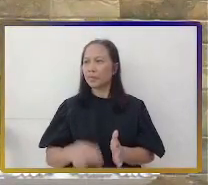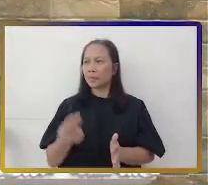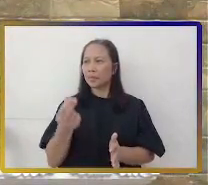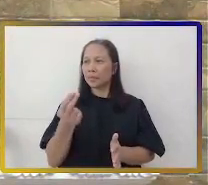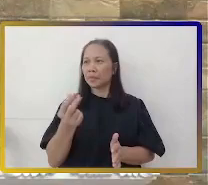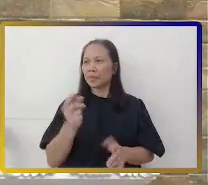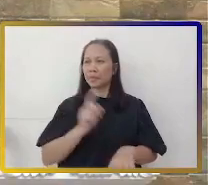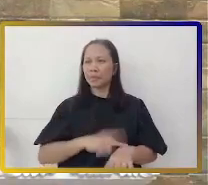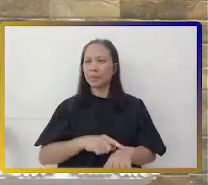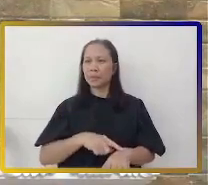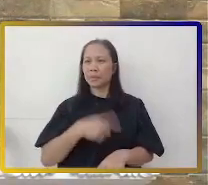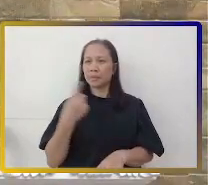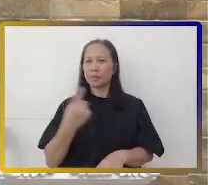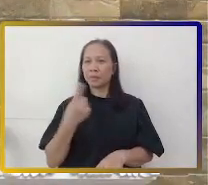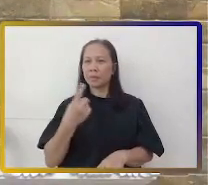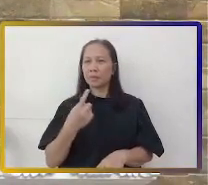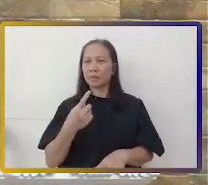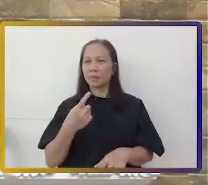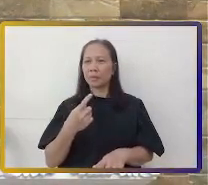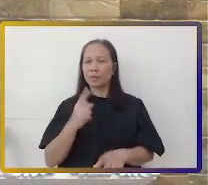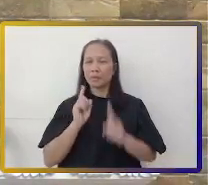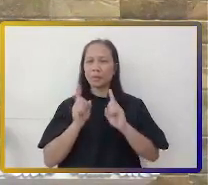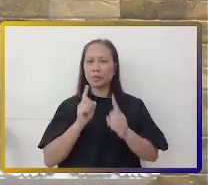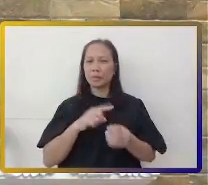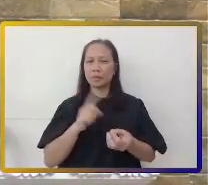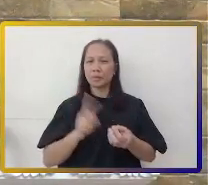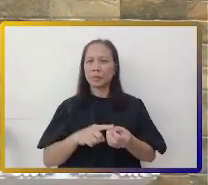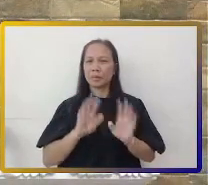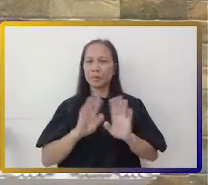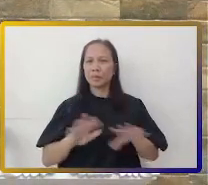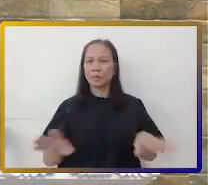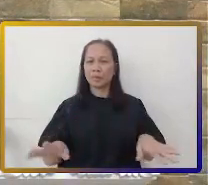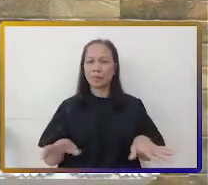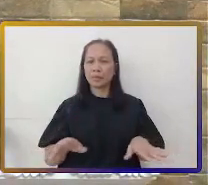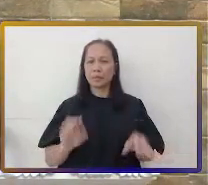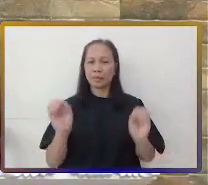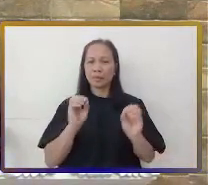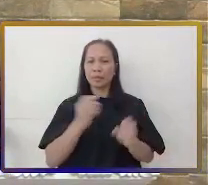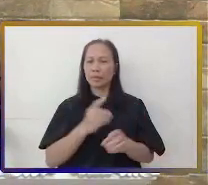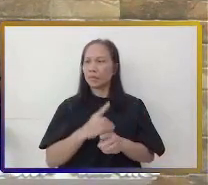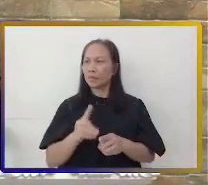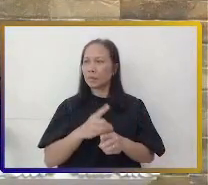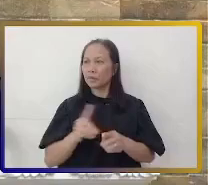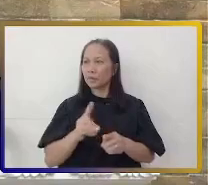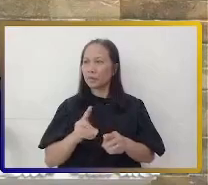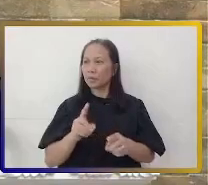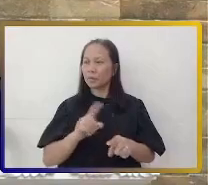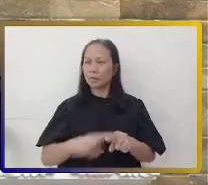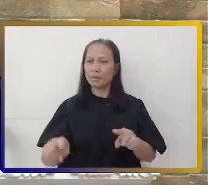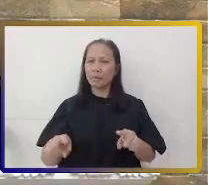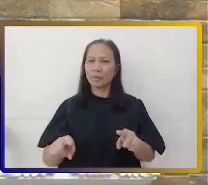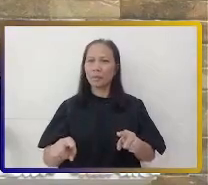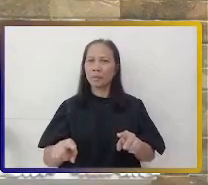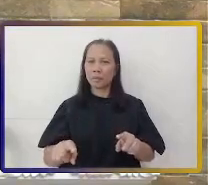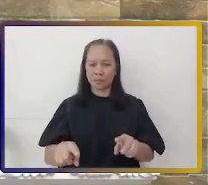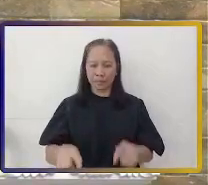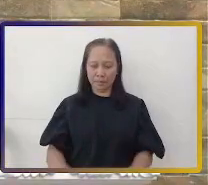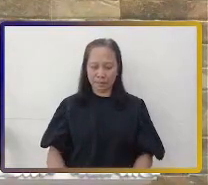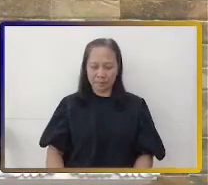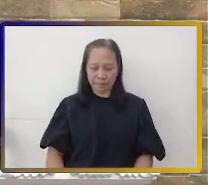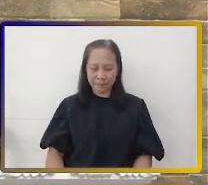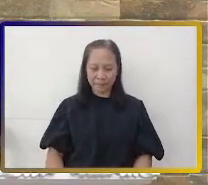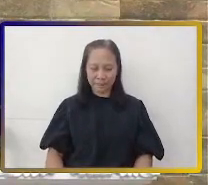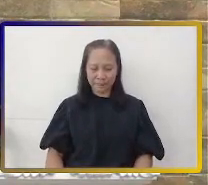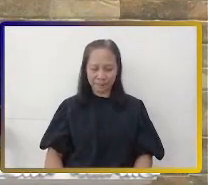anak ay wala na disiplina bihira na mag-away ang mag-asawa ngayon kasi yung anak ay bakla Or